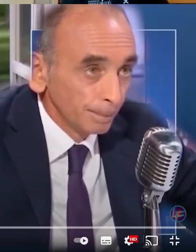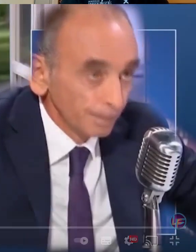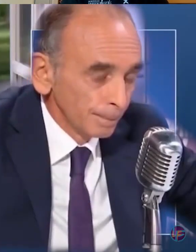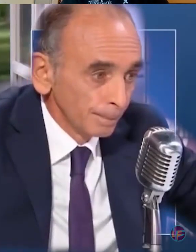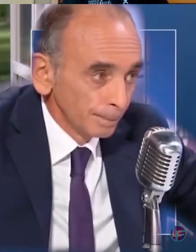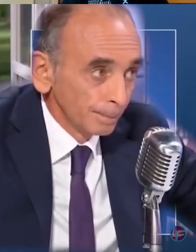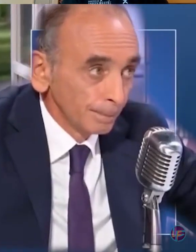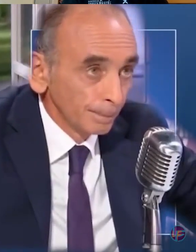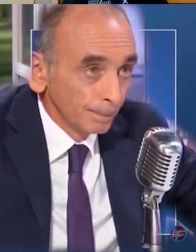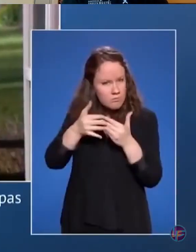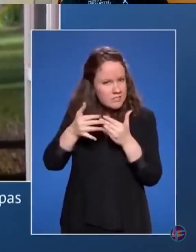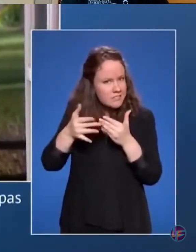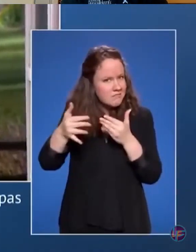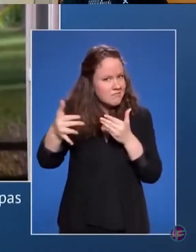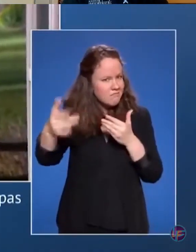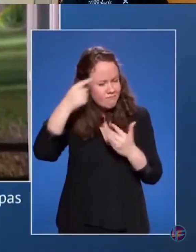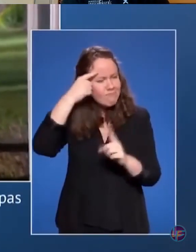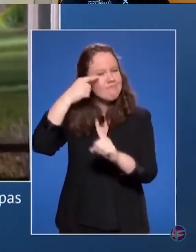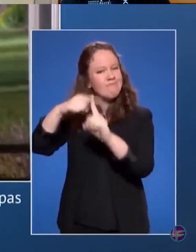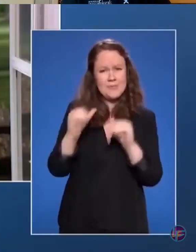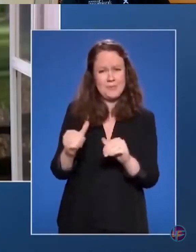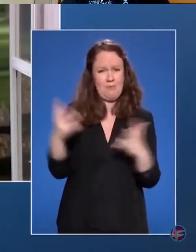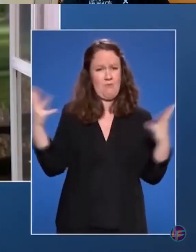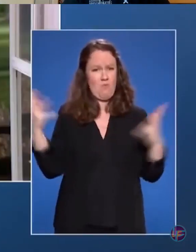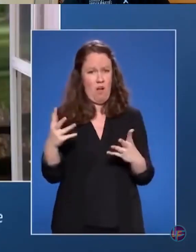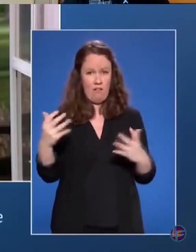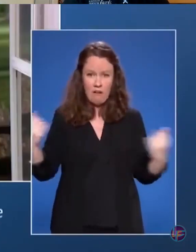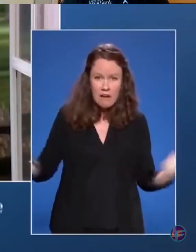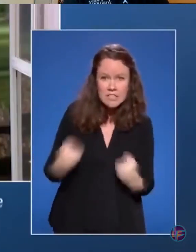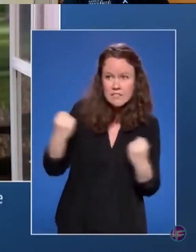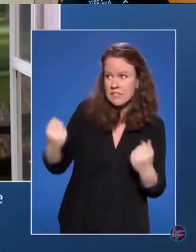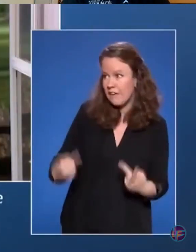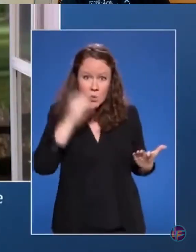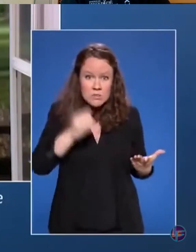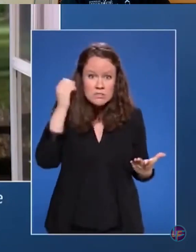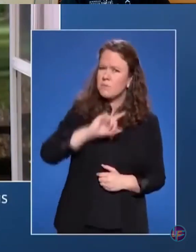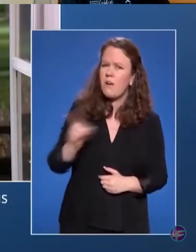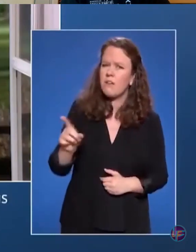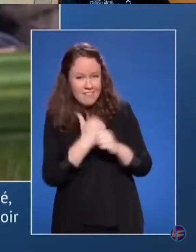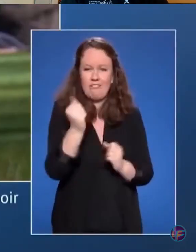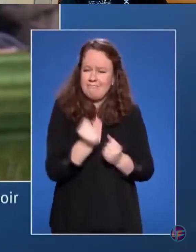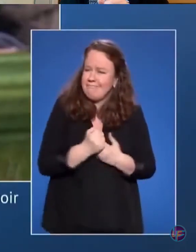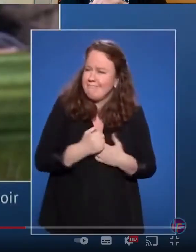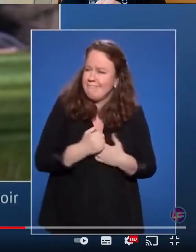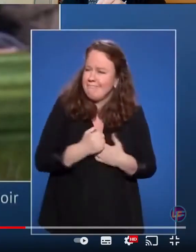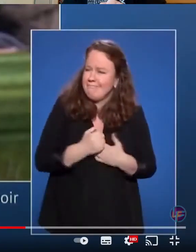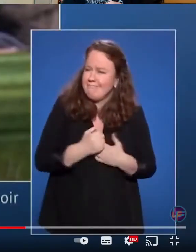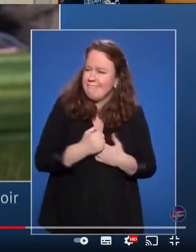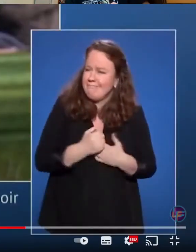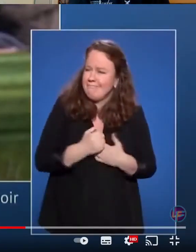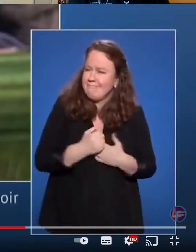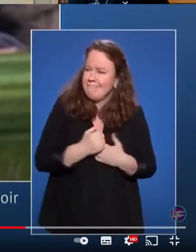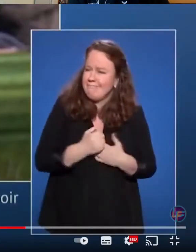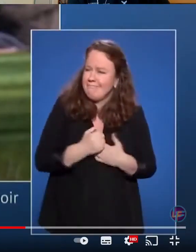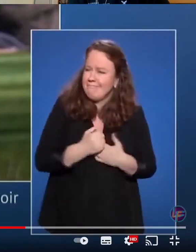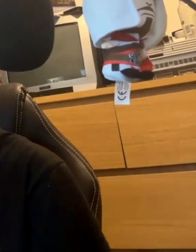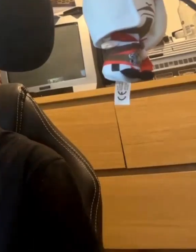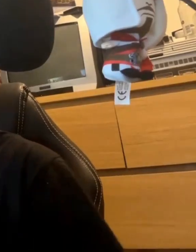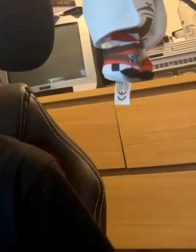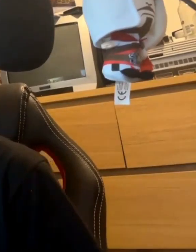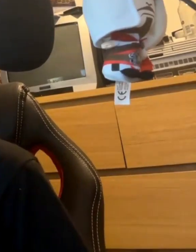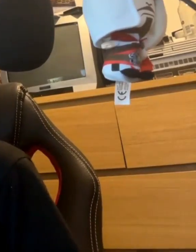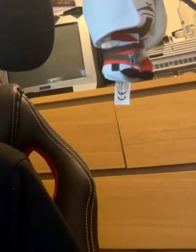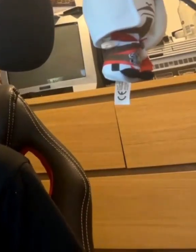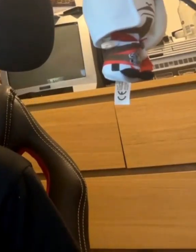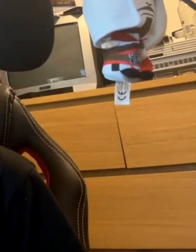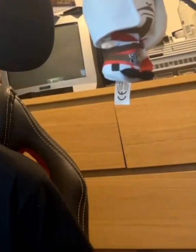Mais pour les années qui viennent Je veux tout faire Pour préserver ce que nous avons De plus précieux C'est à dire Le Covid Je fends Il est con ou quoi Bon bah